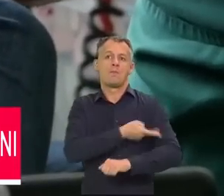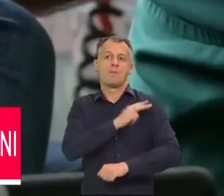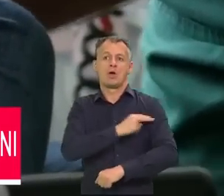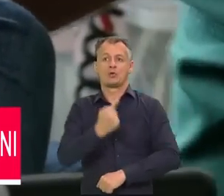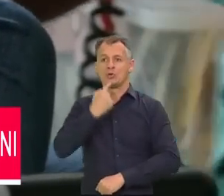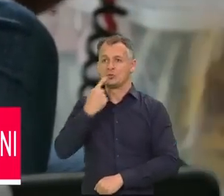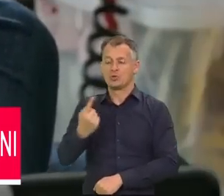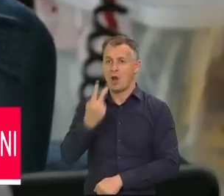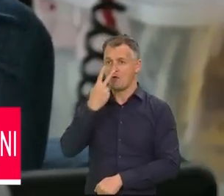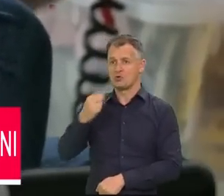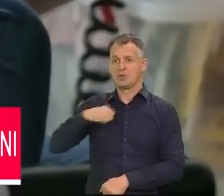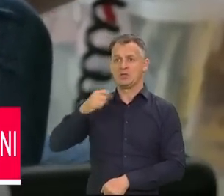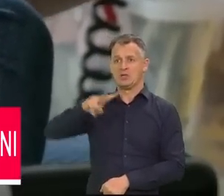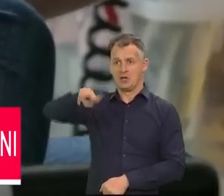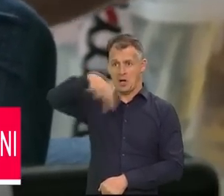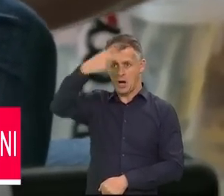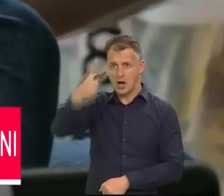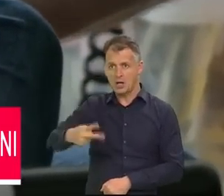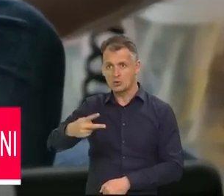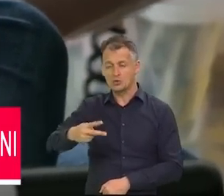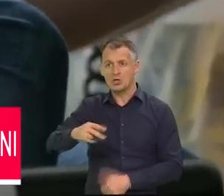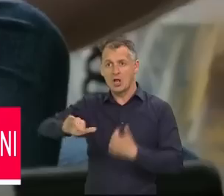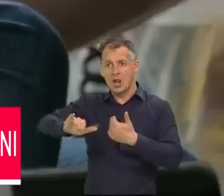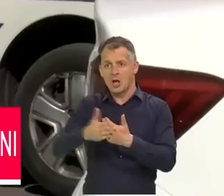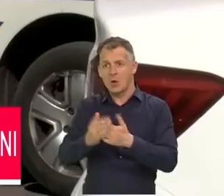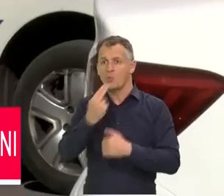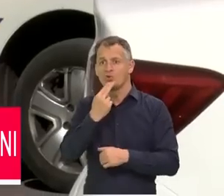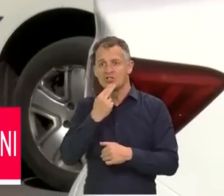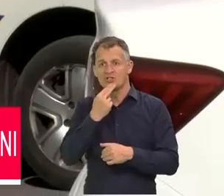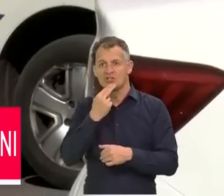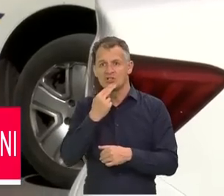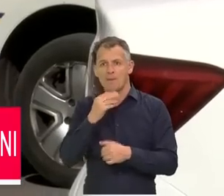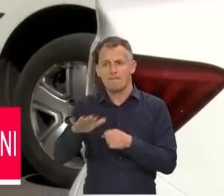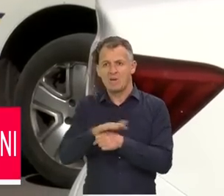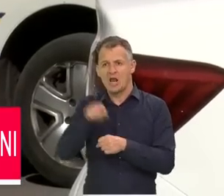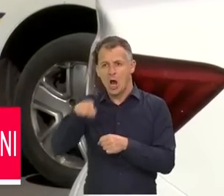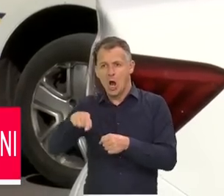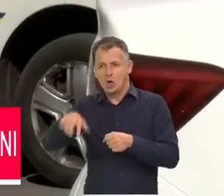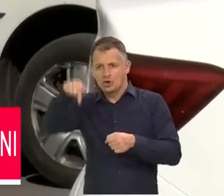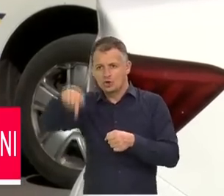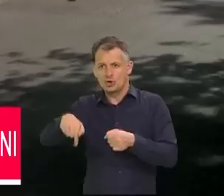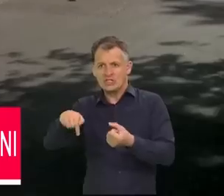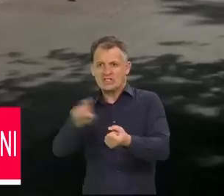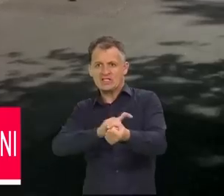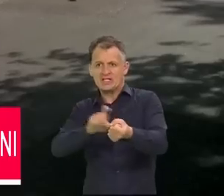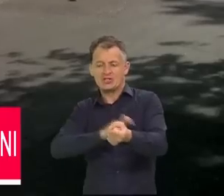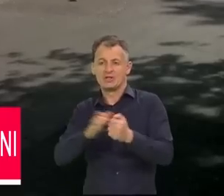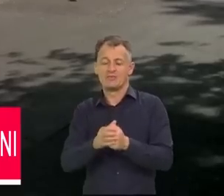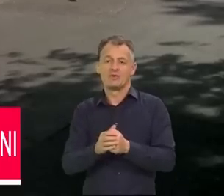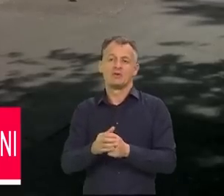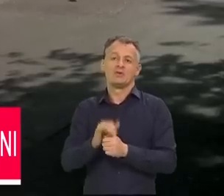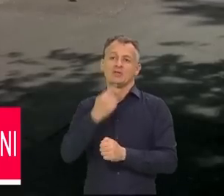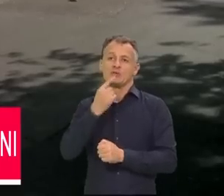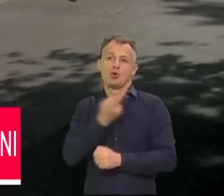la pământ la un moment dat între agenți într-o baltă de sânge. Potrivit unor surse, polițiștii l-ar fi lovit într-adevăr